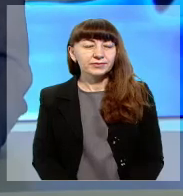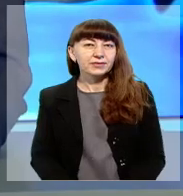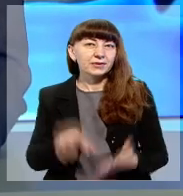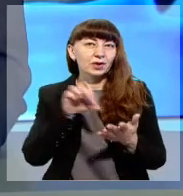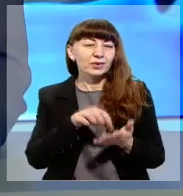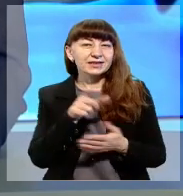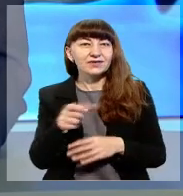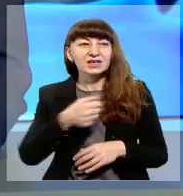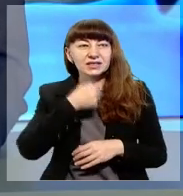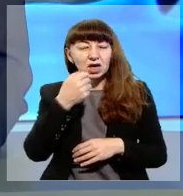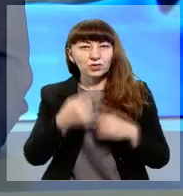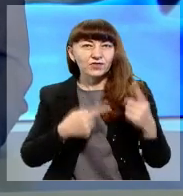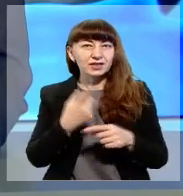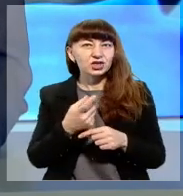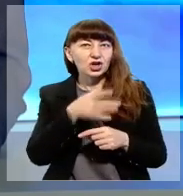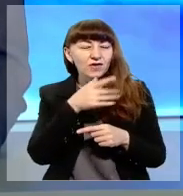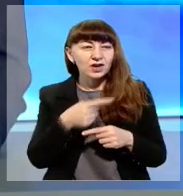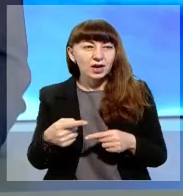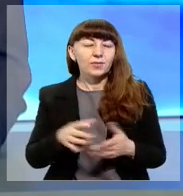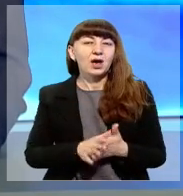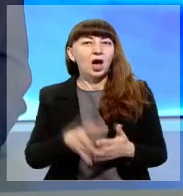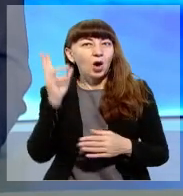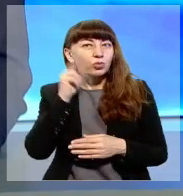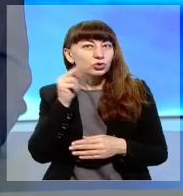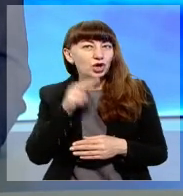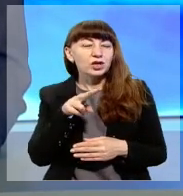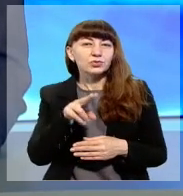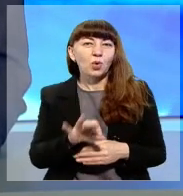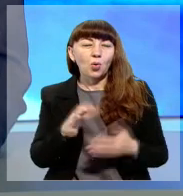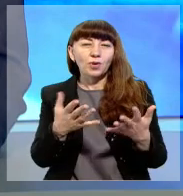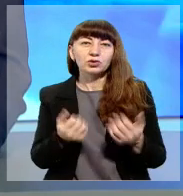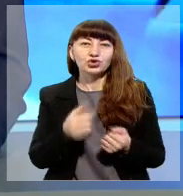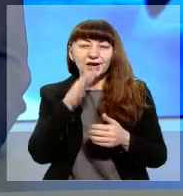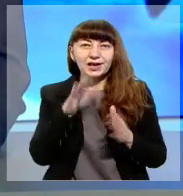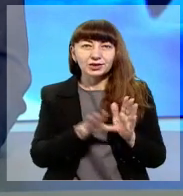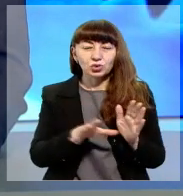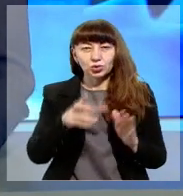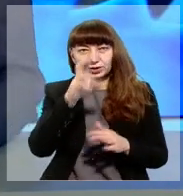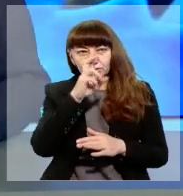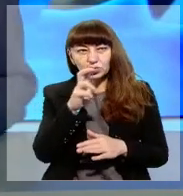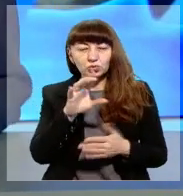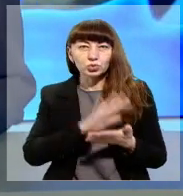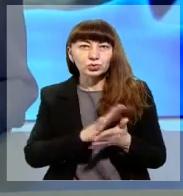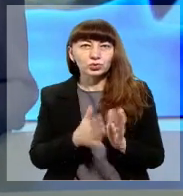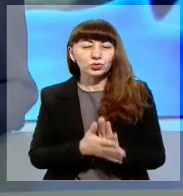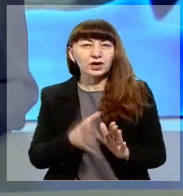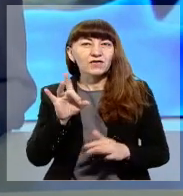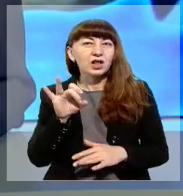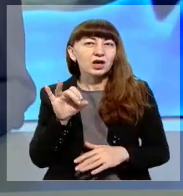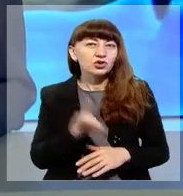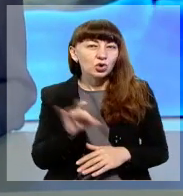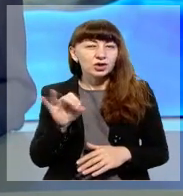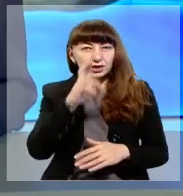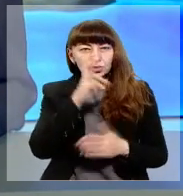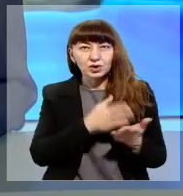А представители старшего поколения в это же время проходили обучение по получению электронных госуслуг. Госслужащие волонтеры сегодня побывали